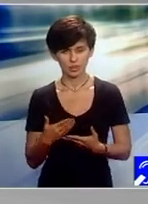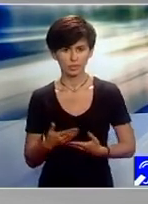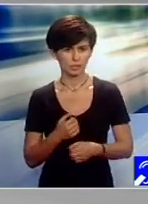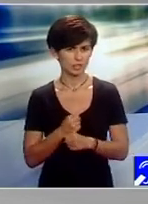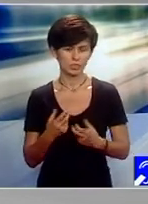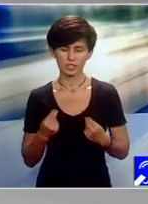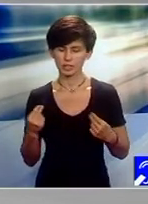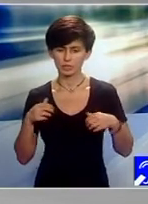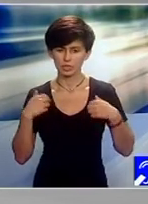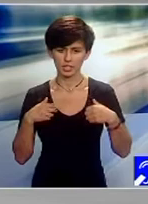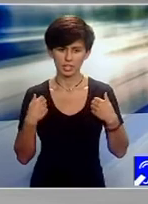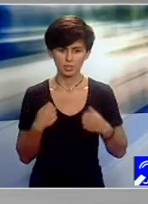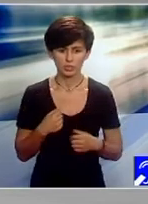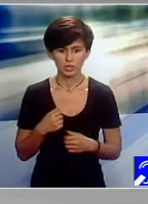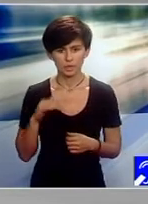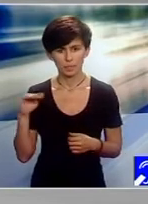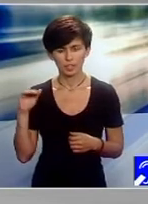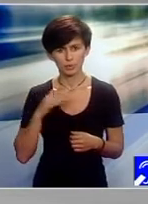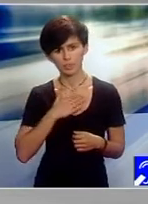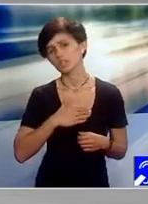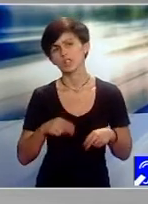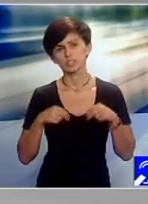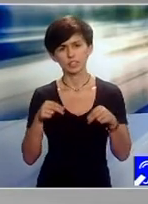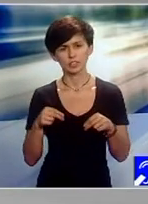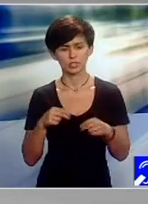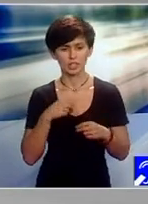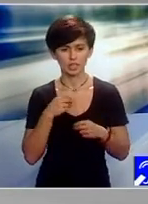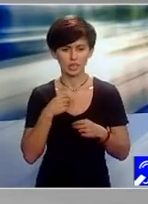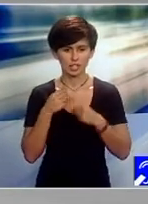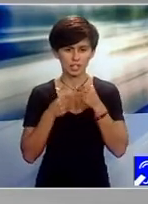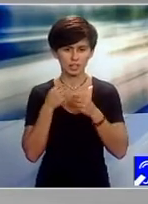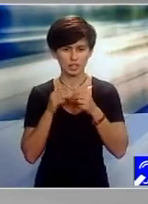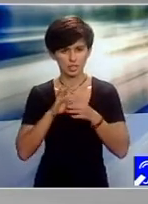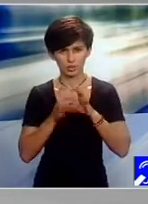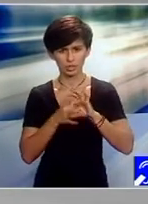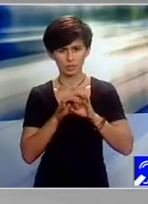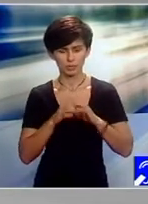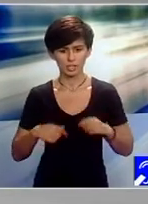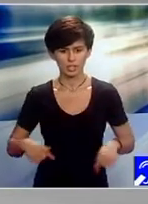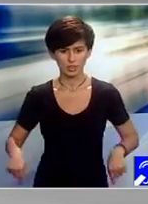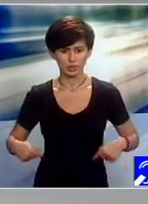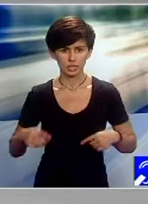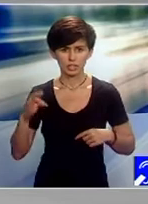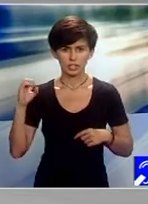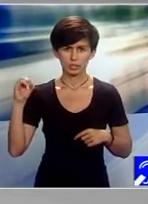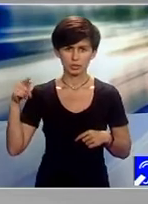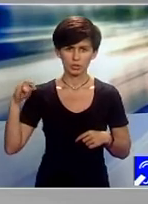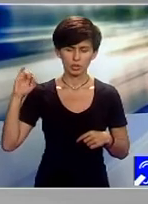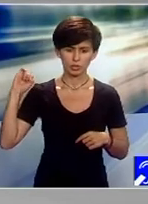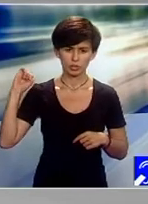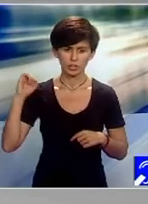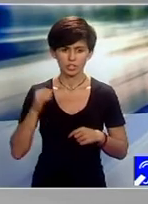nu au vise prea mari. Și-ar dori să ajungă la Paralimpiada de la Tokyo, dar sunt realiști și spun că în țara noastră nu există condițiile